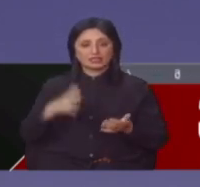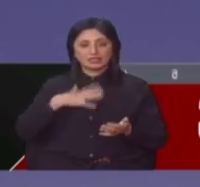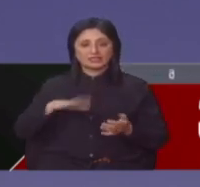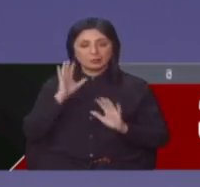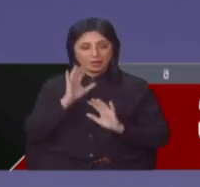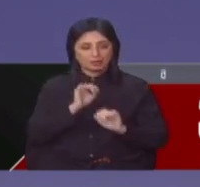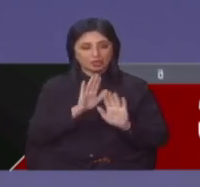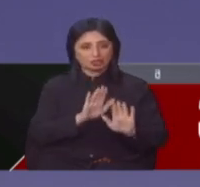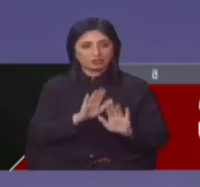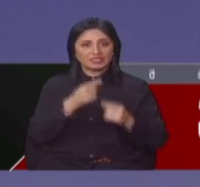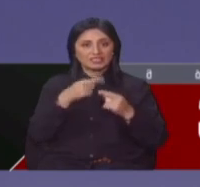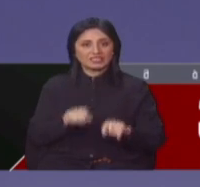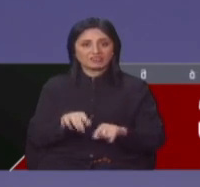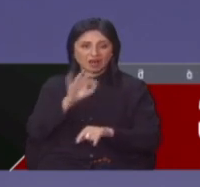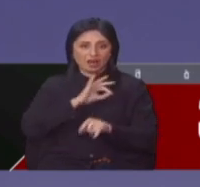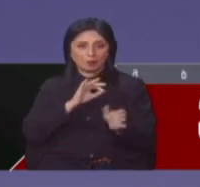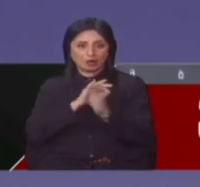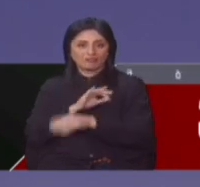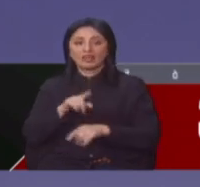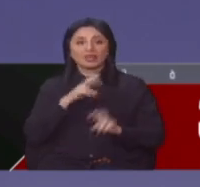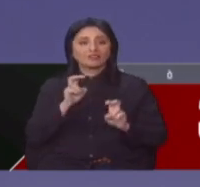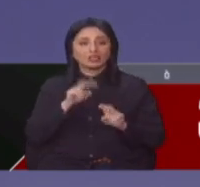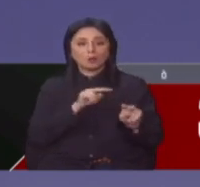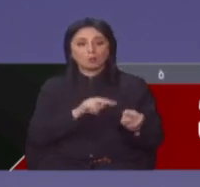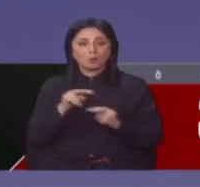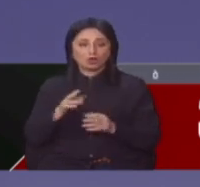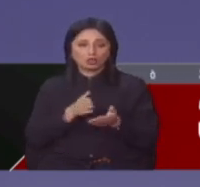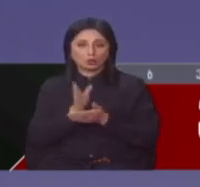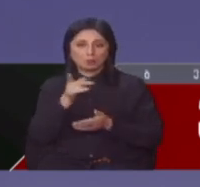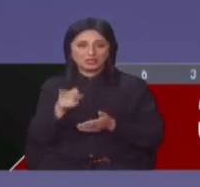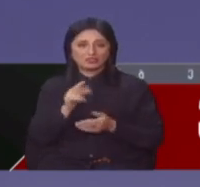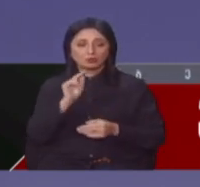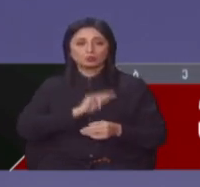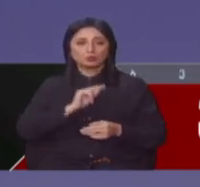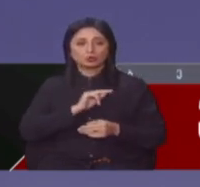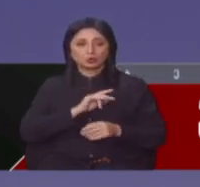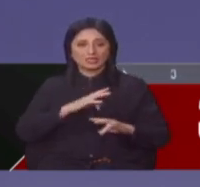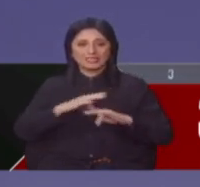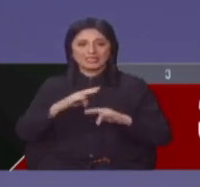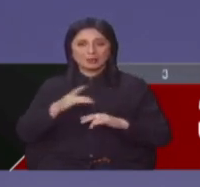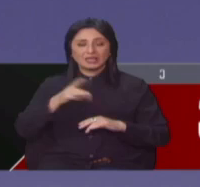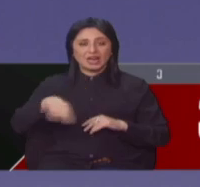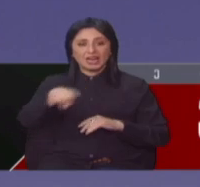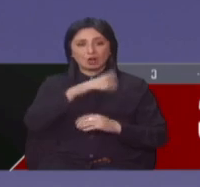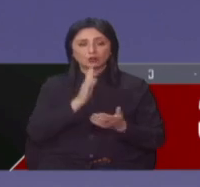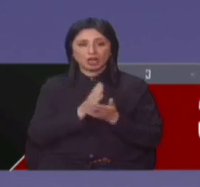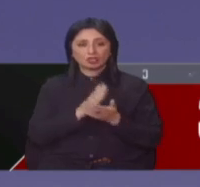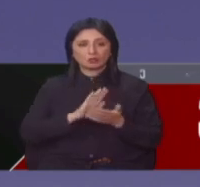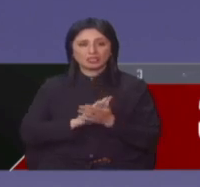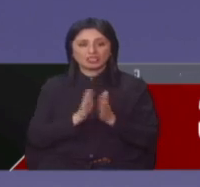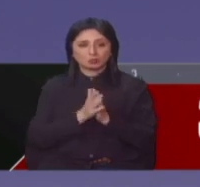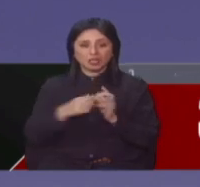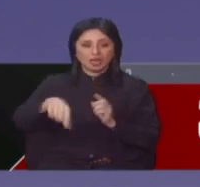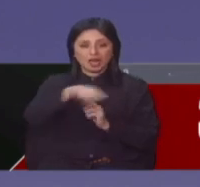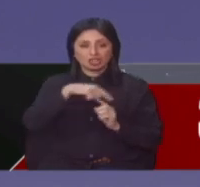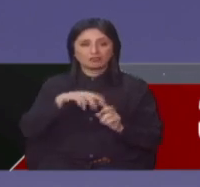საქართველოს მხარდაჭერას სხვა მისიის გამოყენებით. გულისხმობ მონიტორინგის მისიას, რომელიც მუშაობს სეპარატისტულ რეგიონებში არსებული სიტუაციის